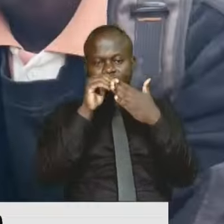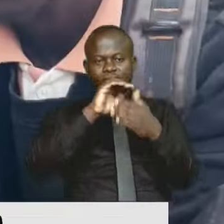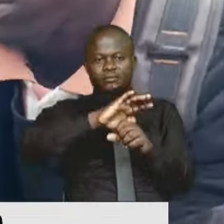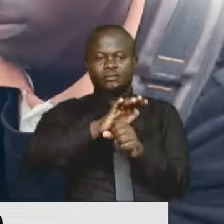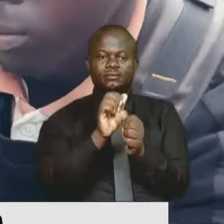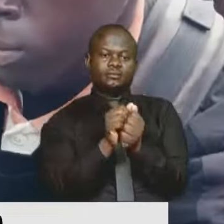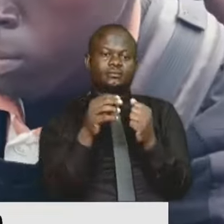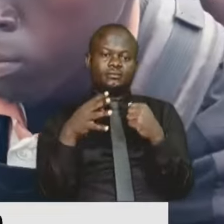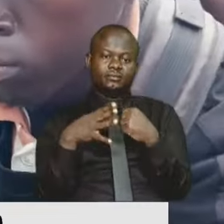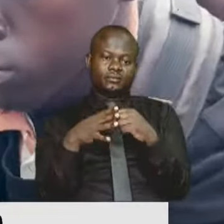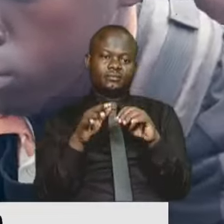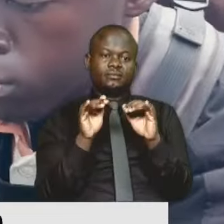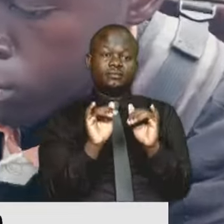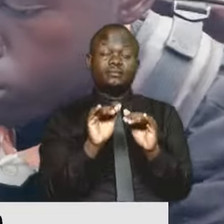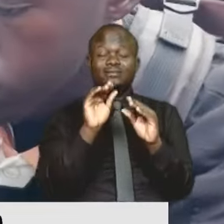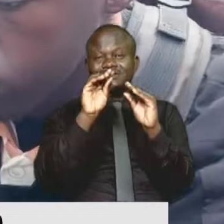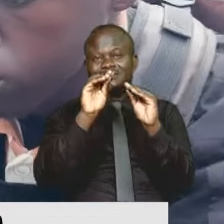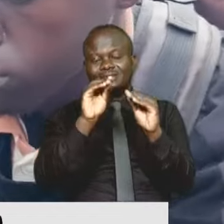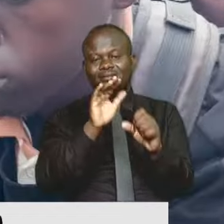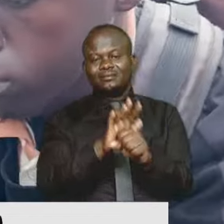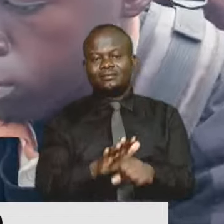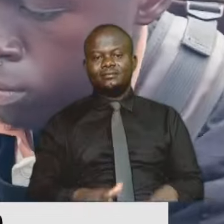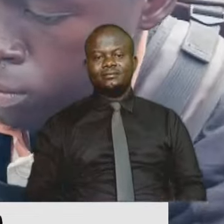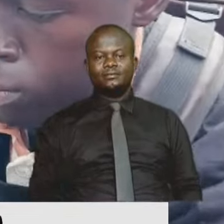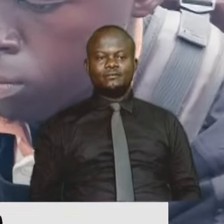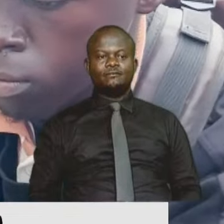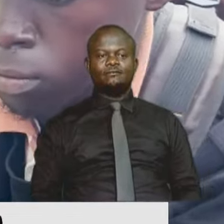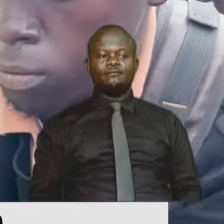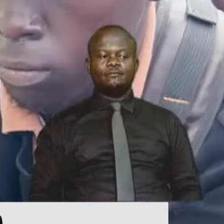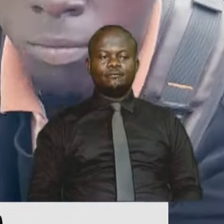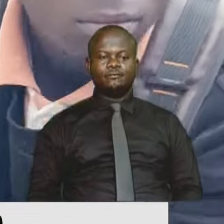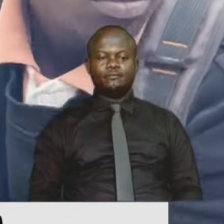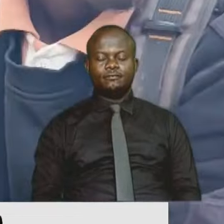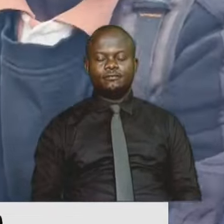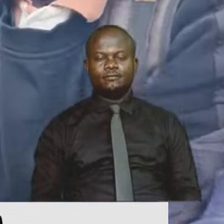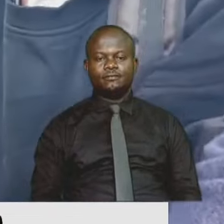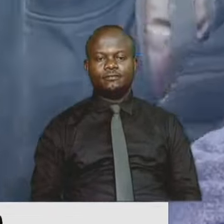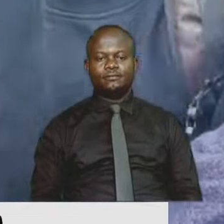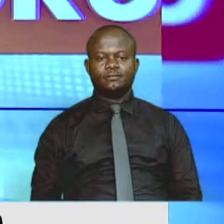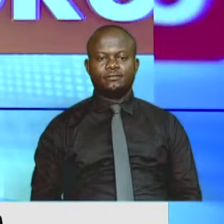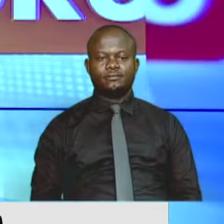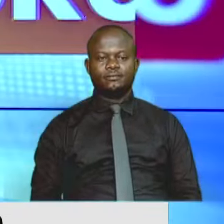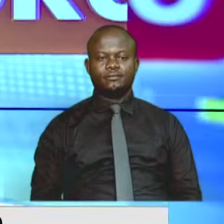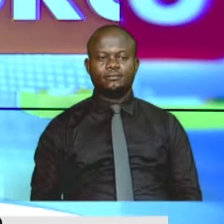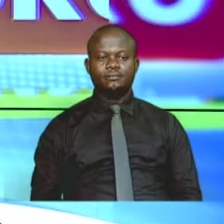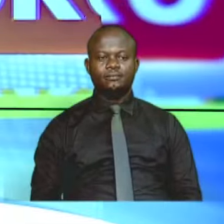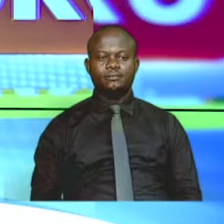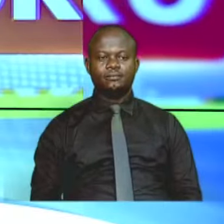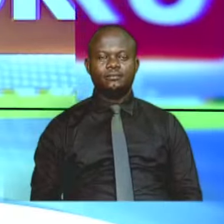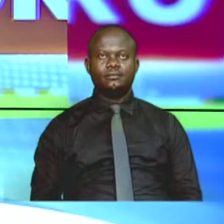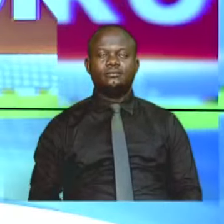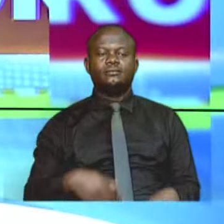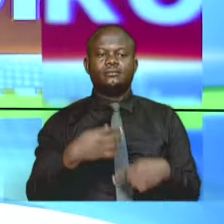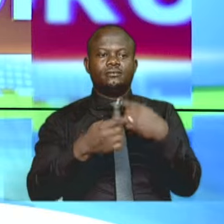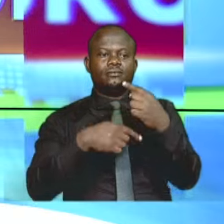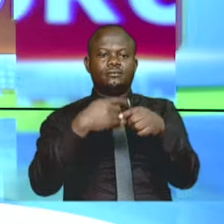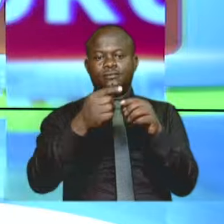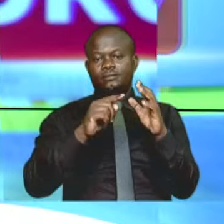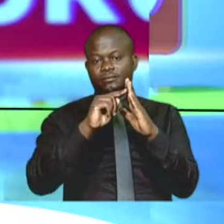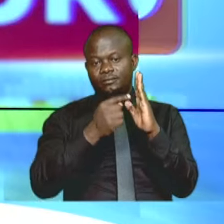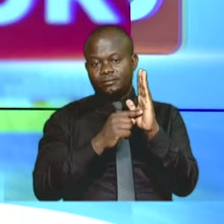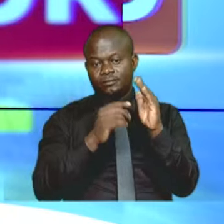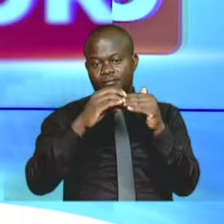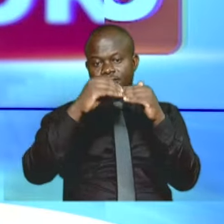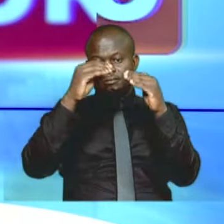COVID-19 yabasigiye amasomo akomeye Mbarushimana Pio i Musanze turacyari kuri iyi ngingo